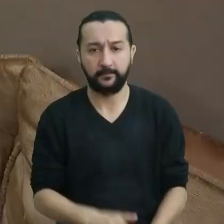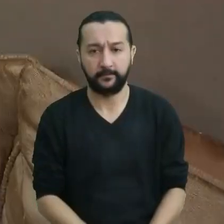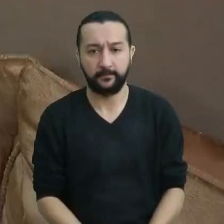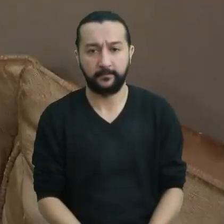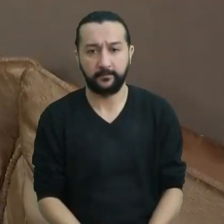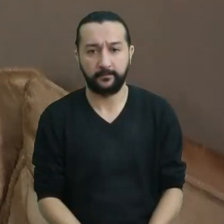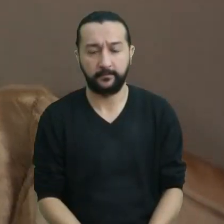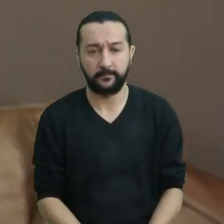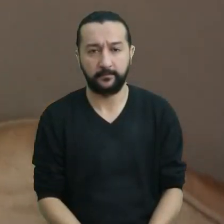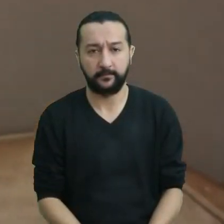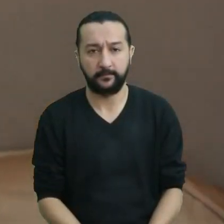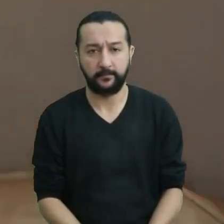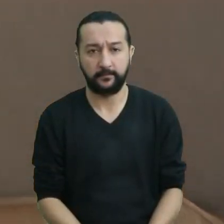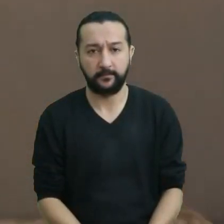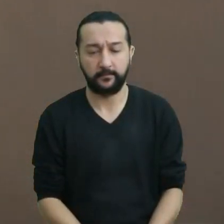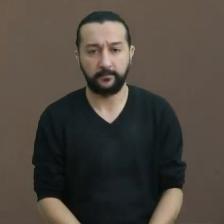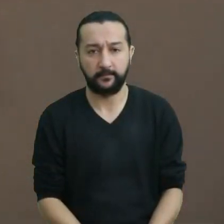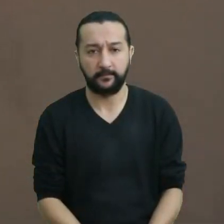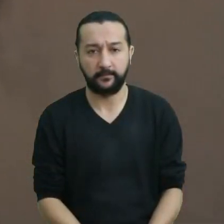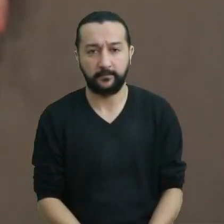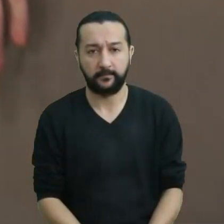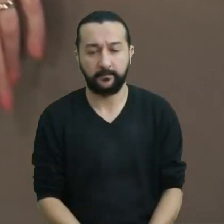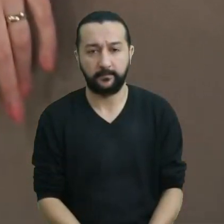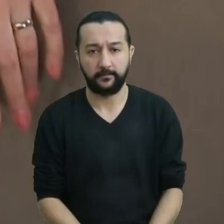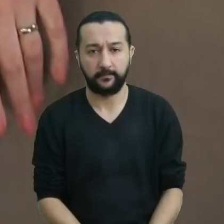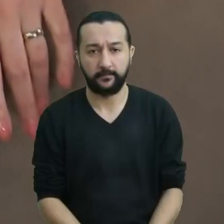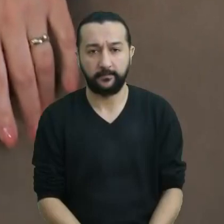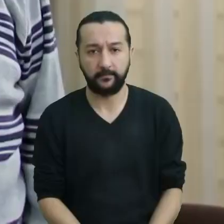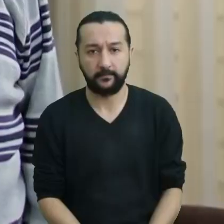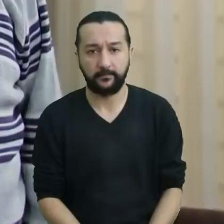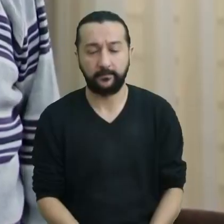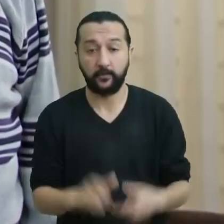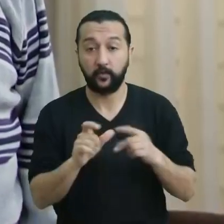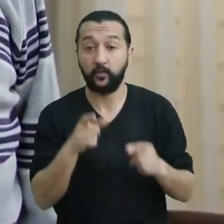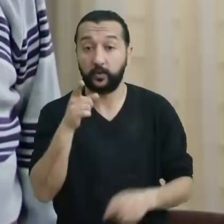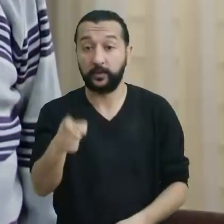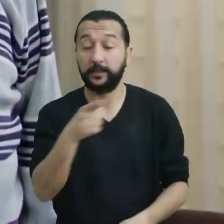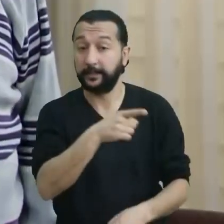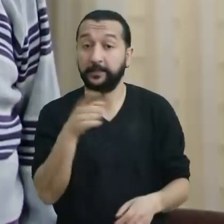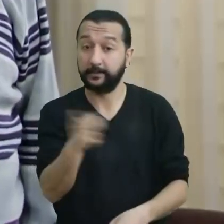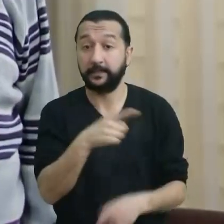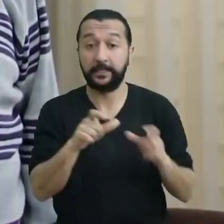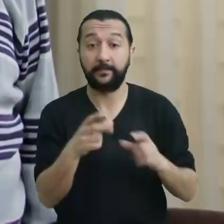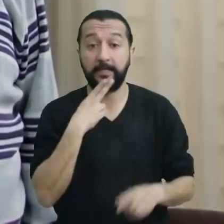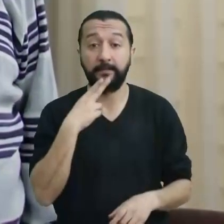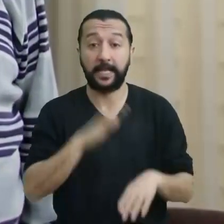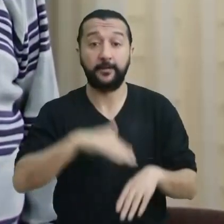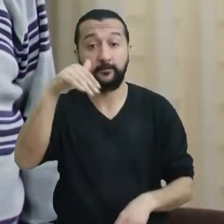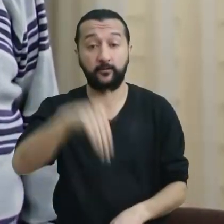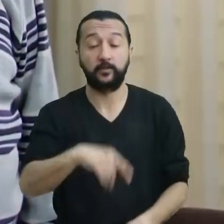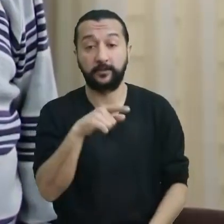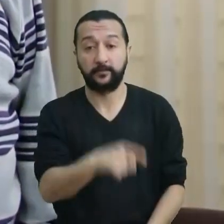kız. Kokudan rahatsız olan Serpil diğer elini burnunun önünde sallıyor. Şükrü, Şükrü Serpil Hanım'ın elini